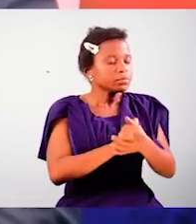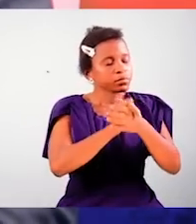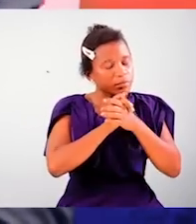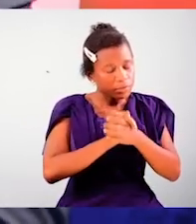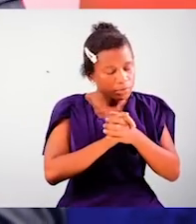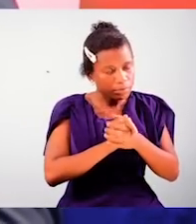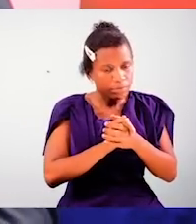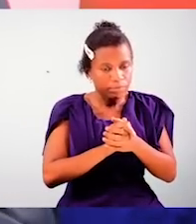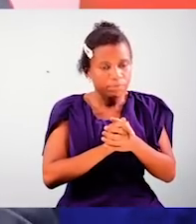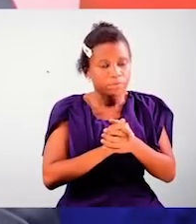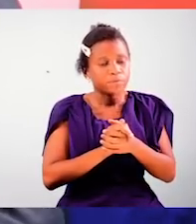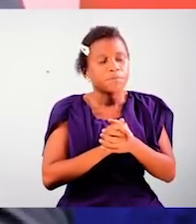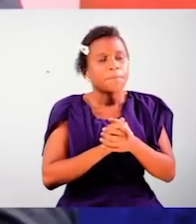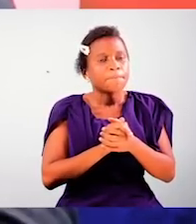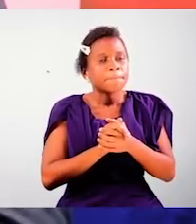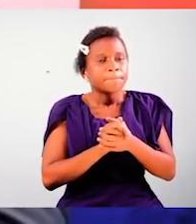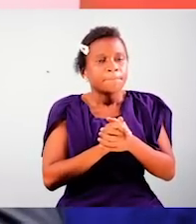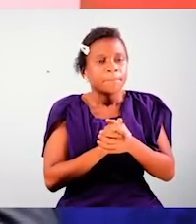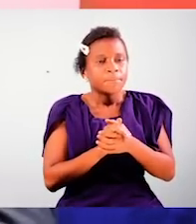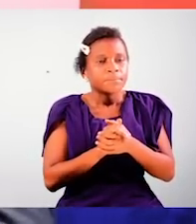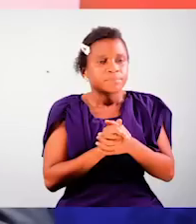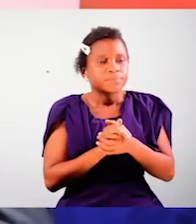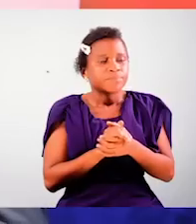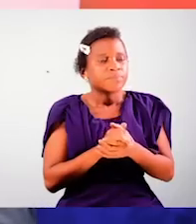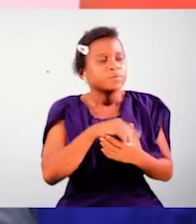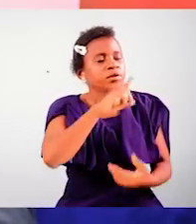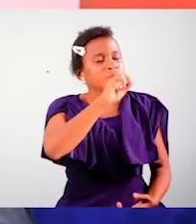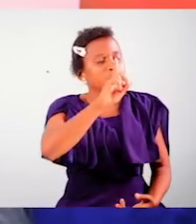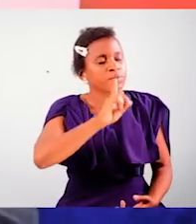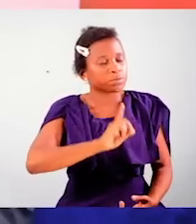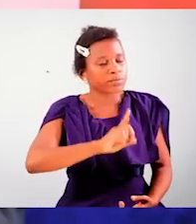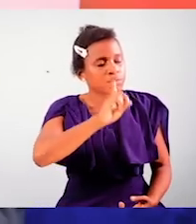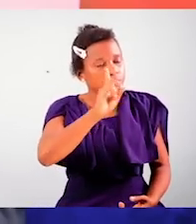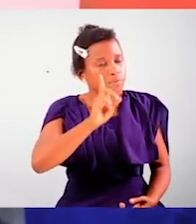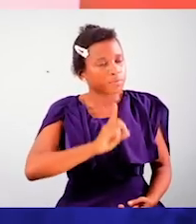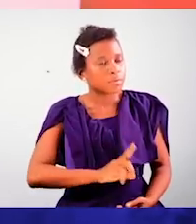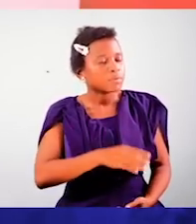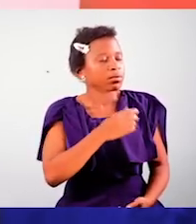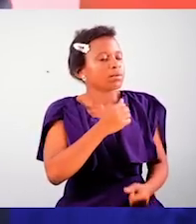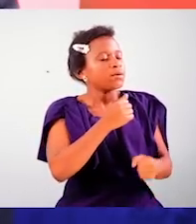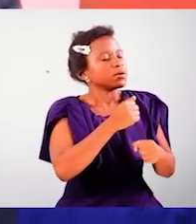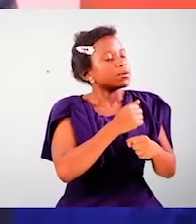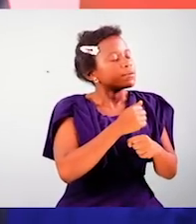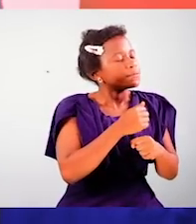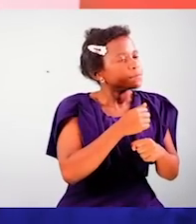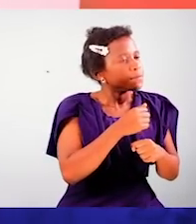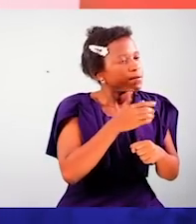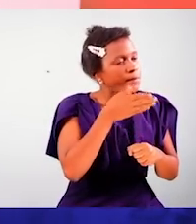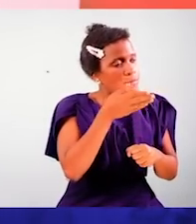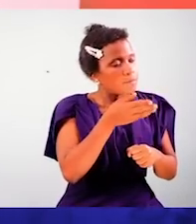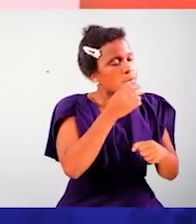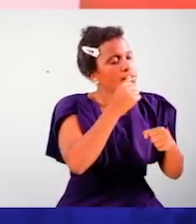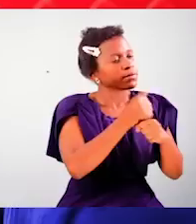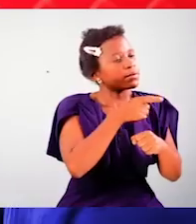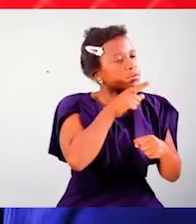lakini wakati nao unatusema. Ndio. Kwenye swali hilo hilo, tufanyeje tumalize. Tufanyeje kwanza